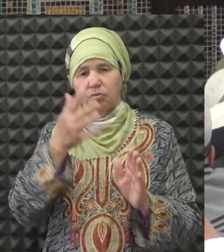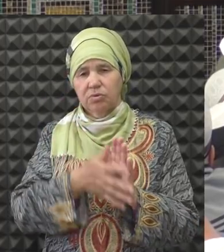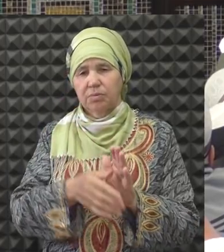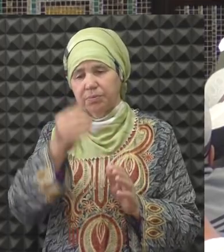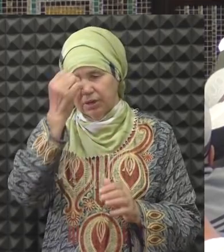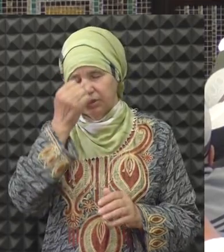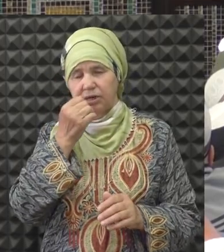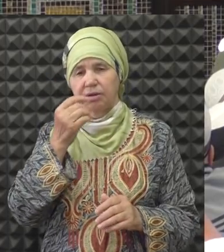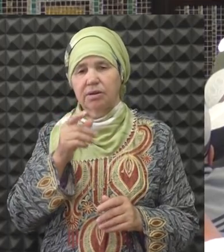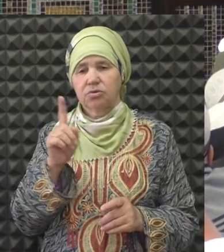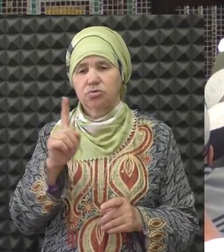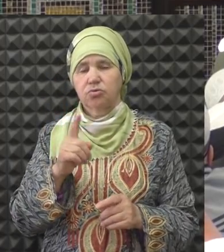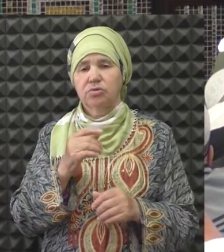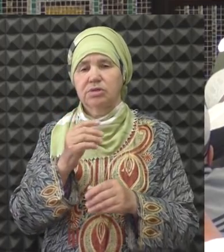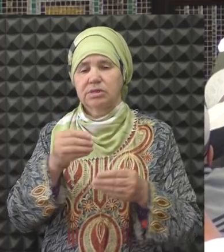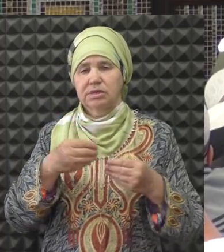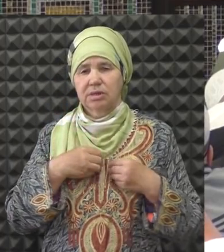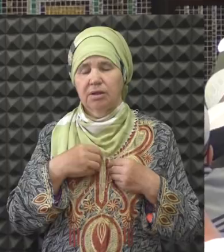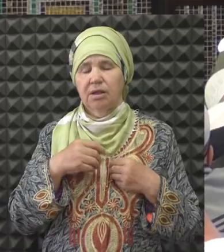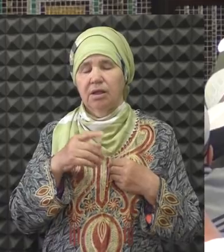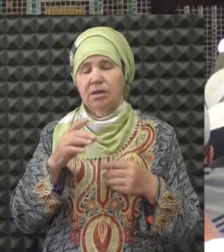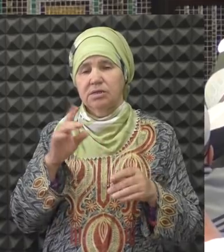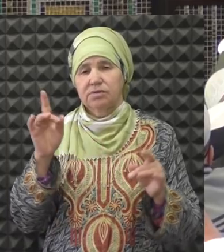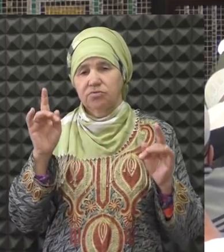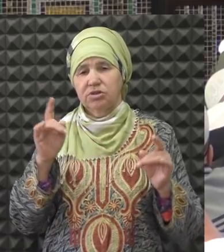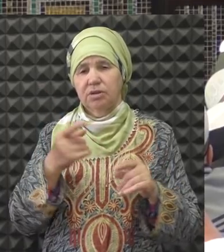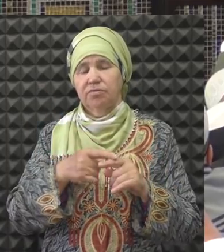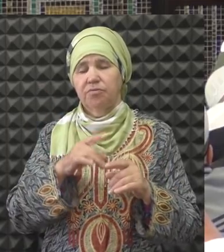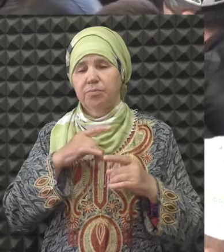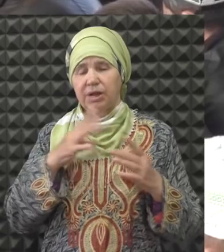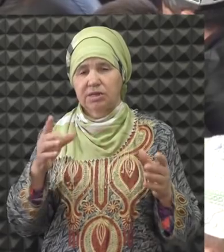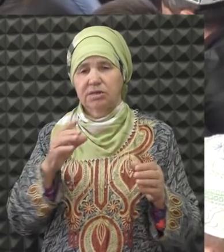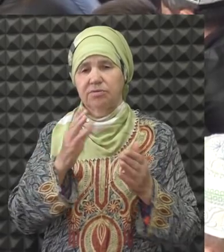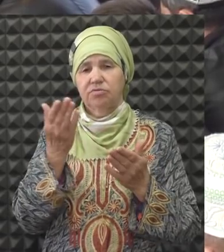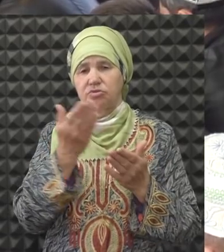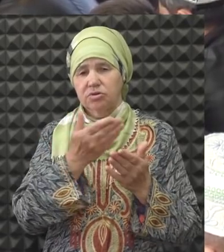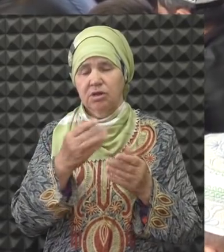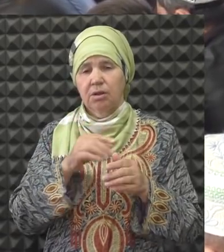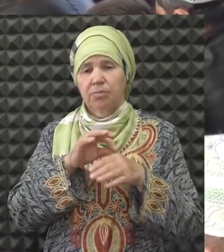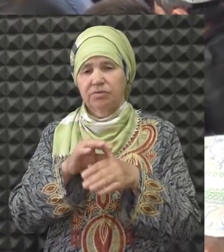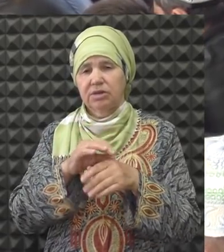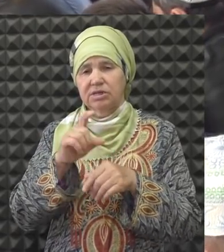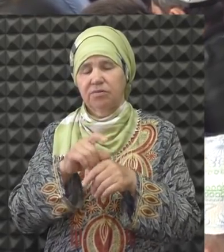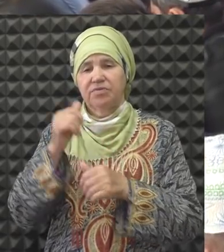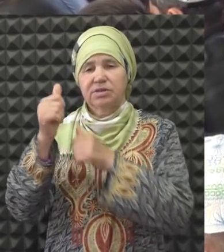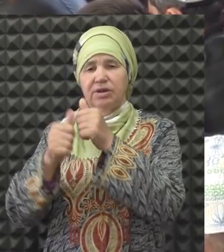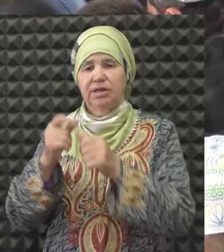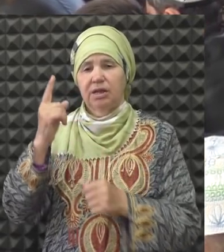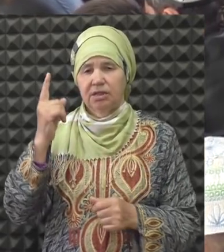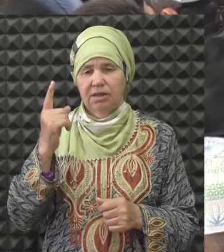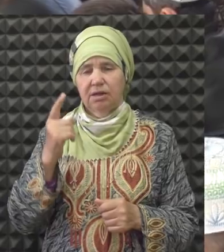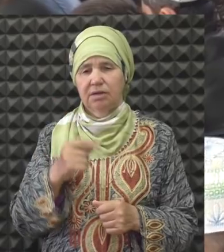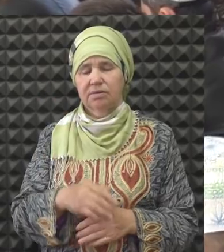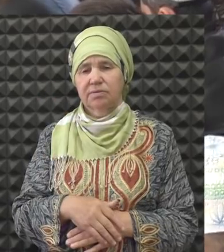радовались. Благодарность Всевышнему за все, что он даровал, звучало как во время ифтаров, так и в праздничной проповеди, которая сопровождалась словами